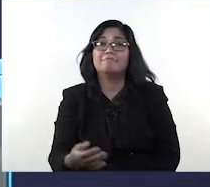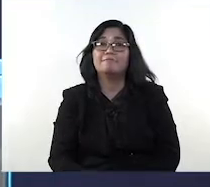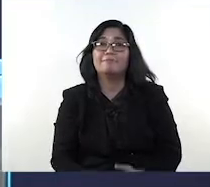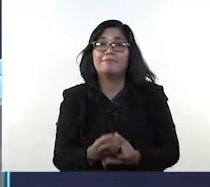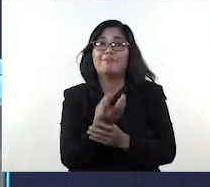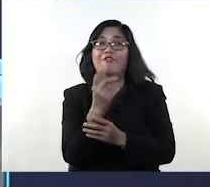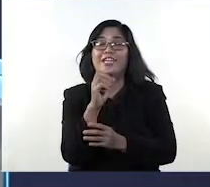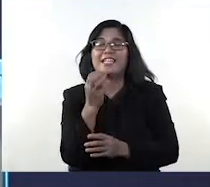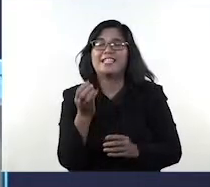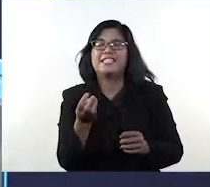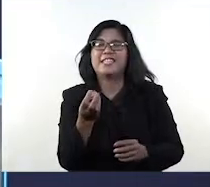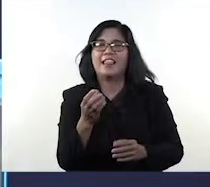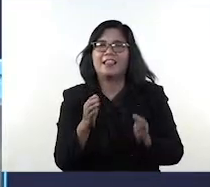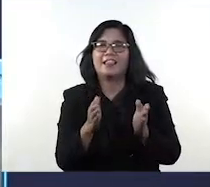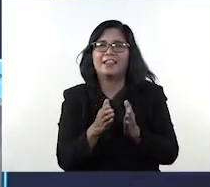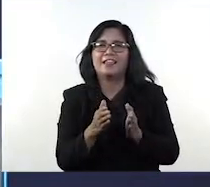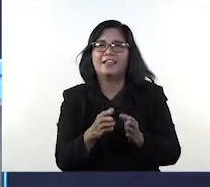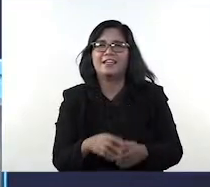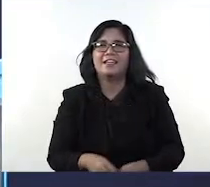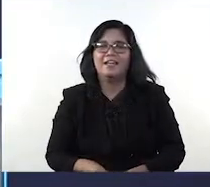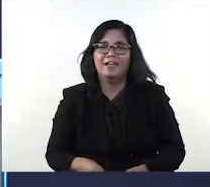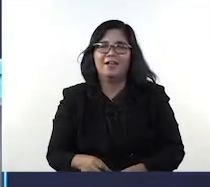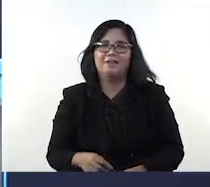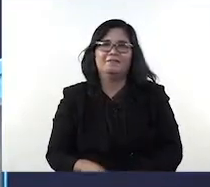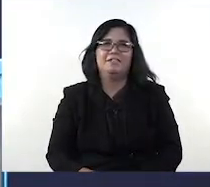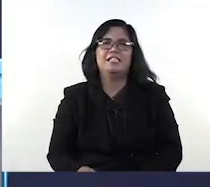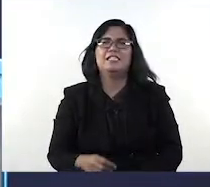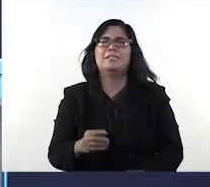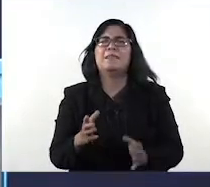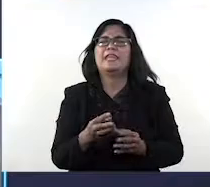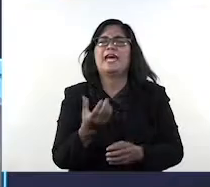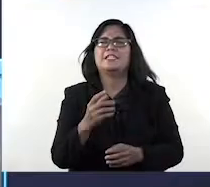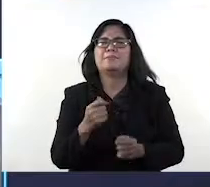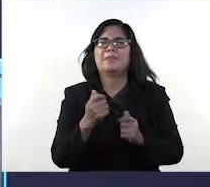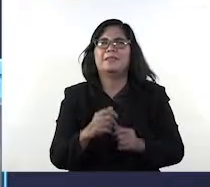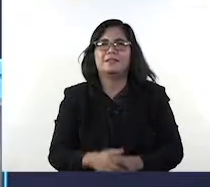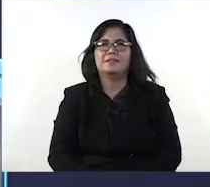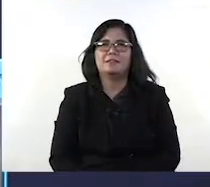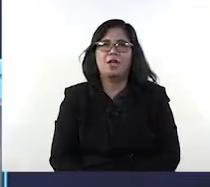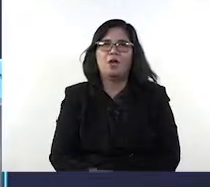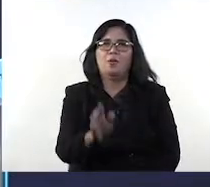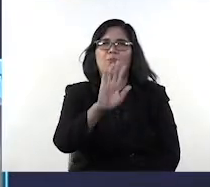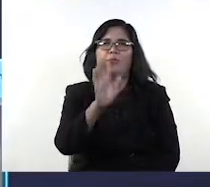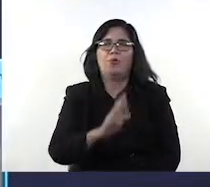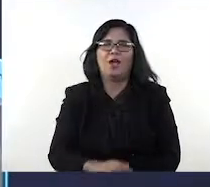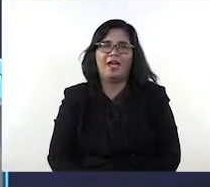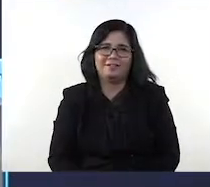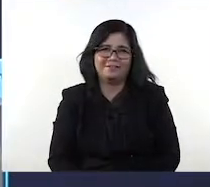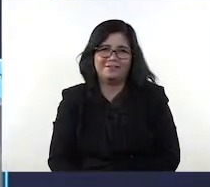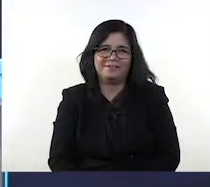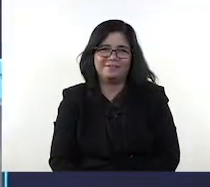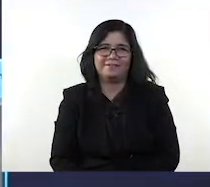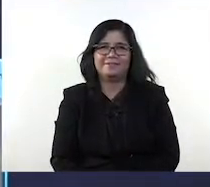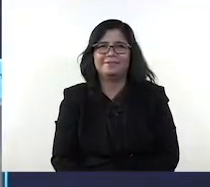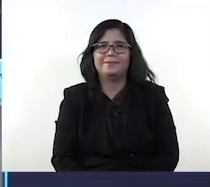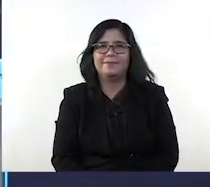lama air hahaha besok pagi jadi toge Eh bocah patuh ia menjadi saudagar ketoprak ah